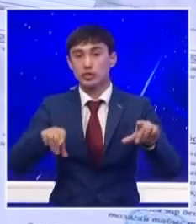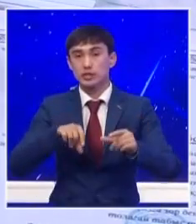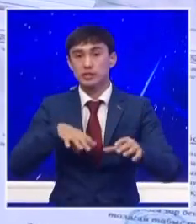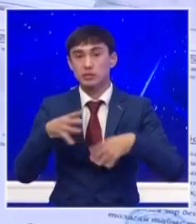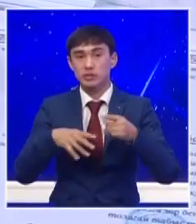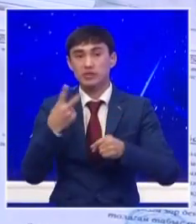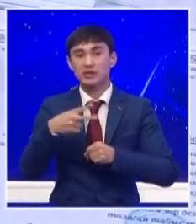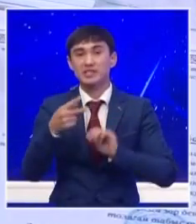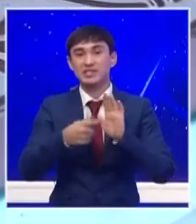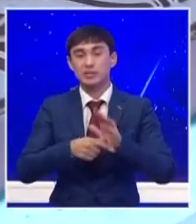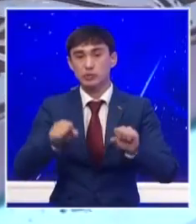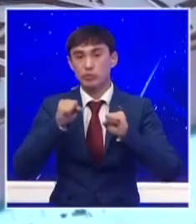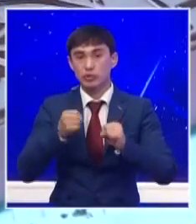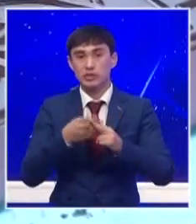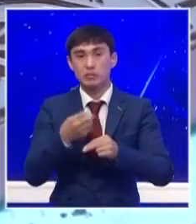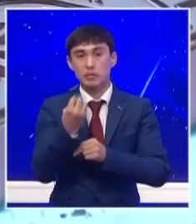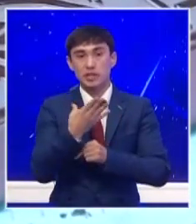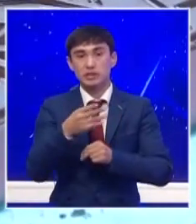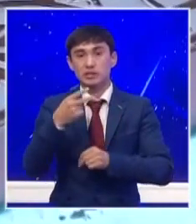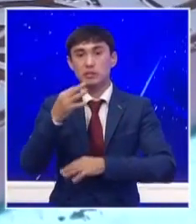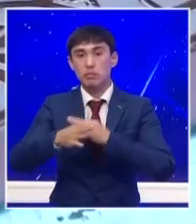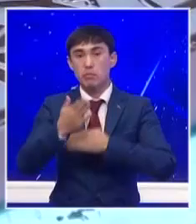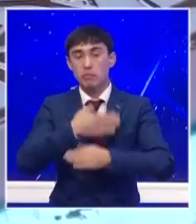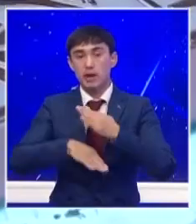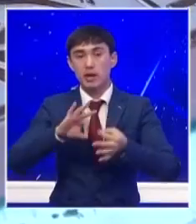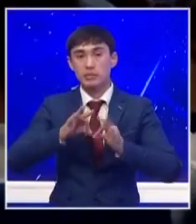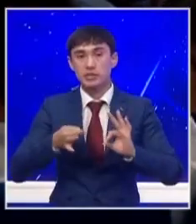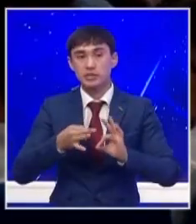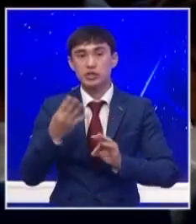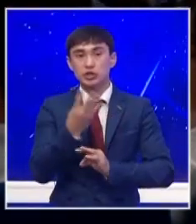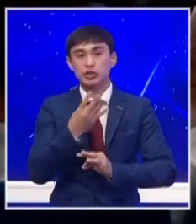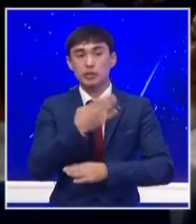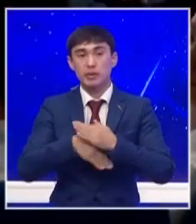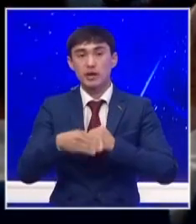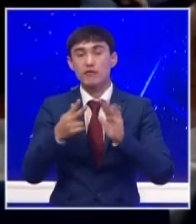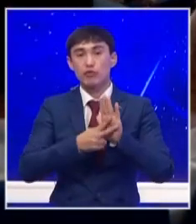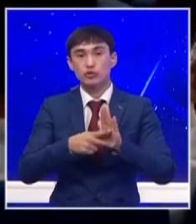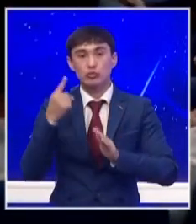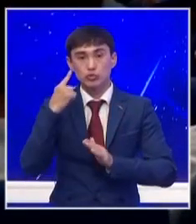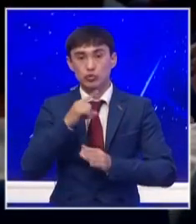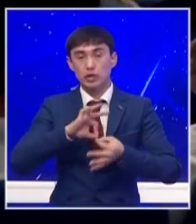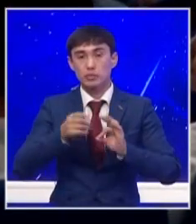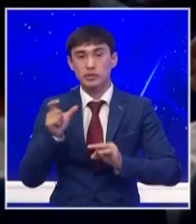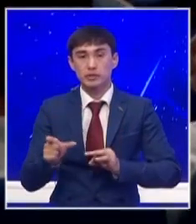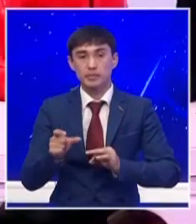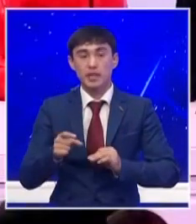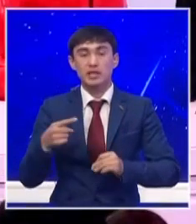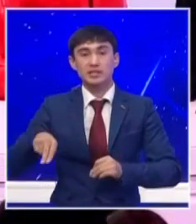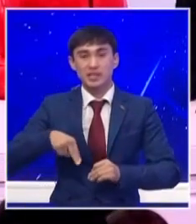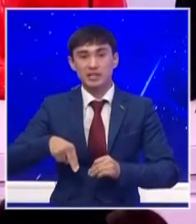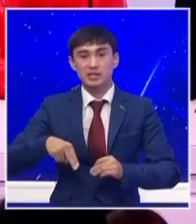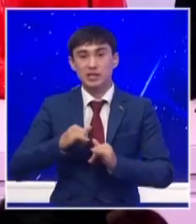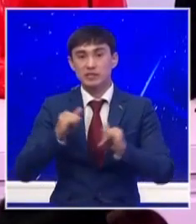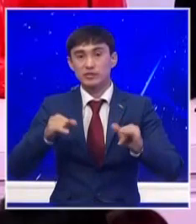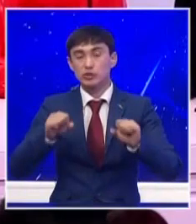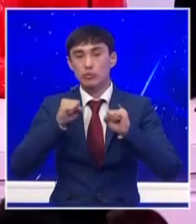двадцати семью видами спорта Из них 15 паралимпийцы четыре не паралимпийцы и восемь сурдо Олимпийцы по словам директора дирекции